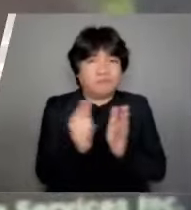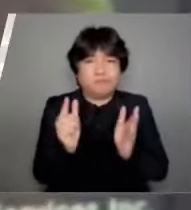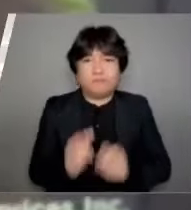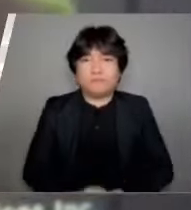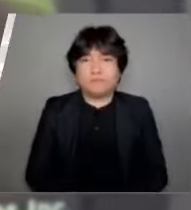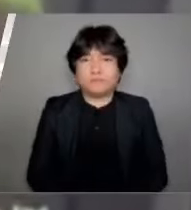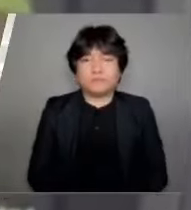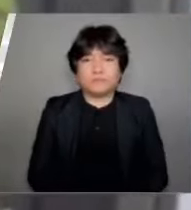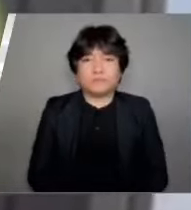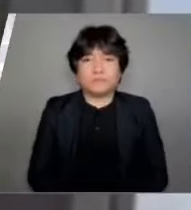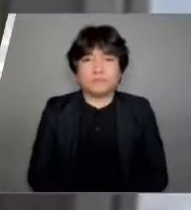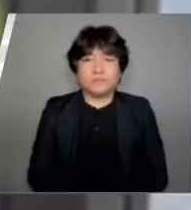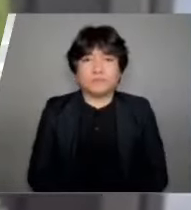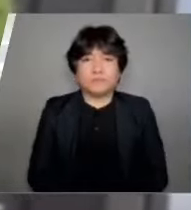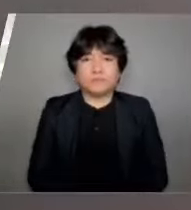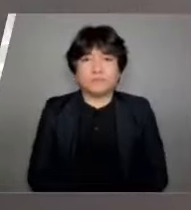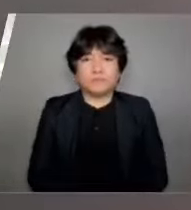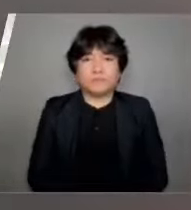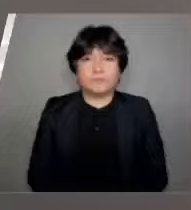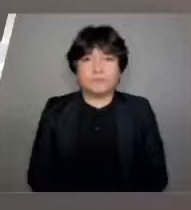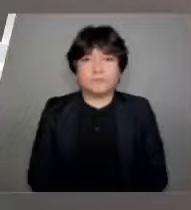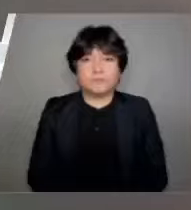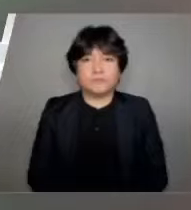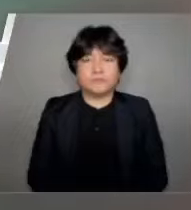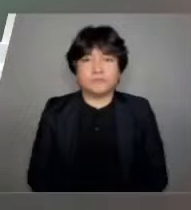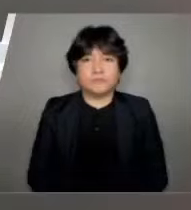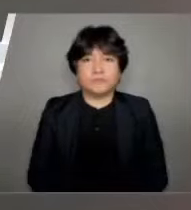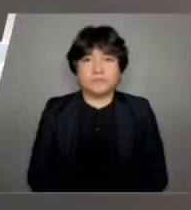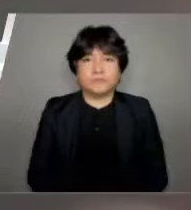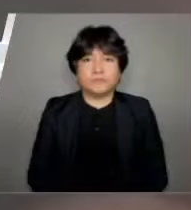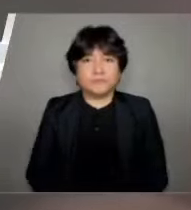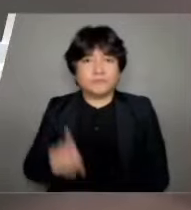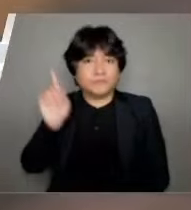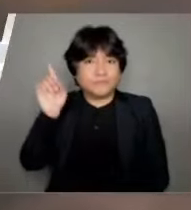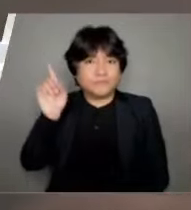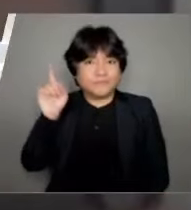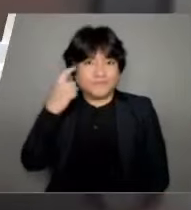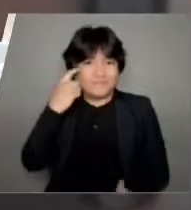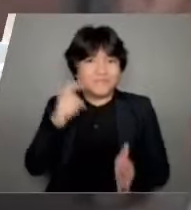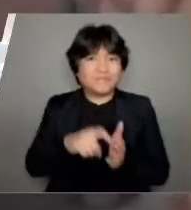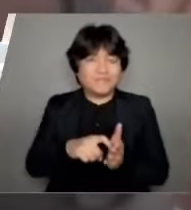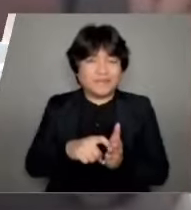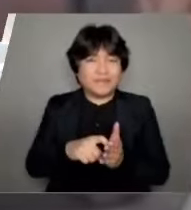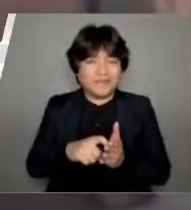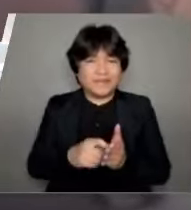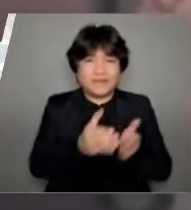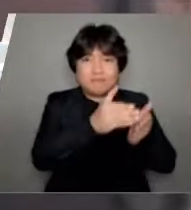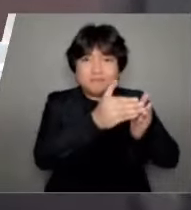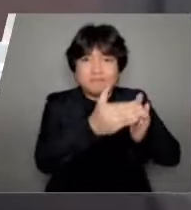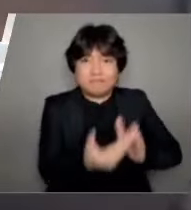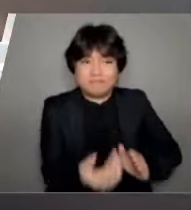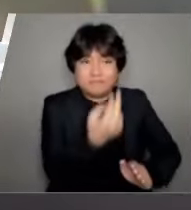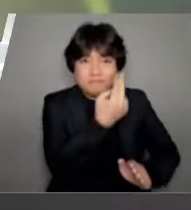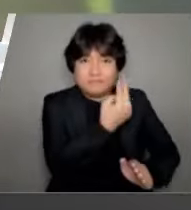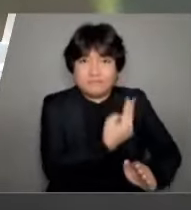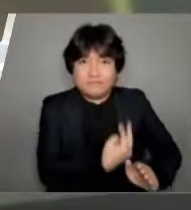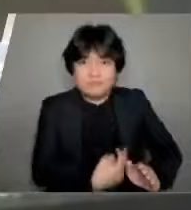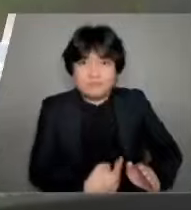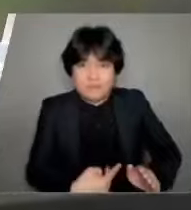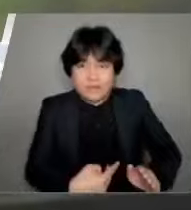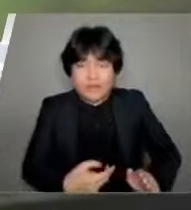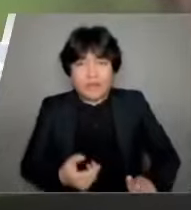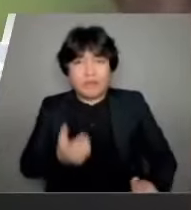Okay, stop time. Mayat-biya ako magbigay ng instruction ng salvage team sa mga diver. Diver 1, check mo yung SL.